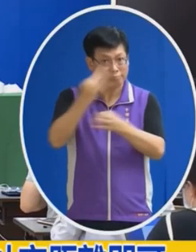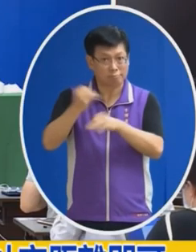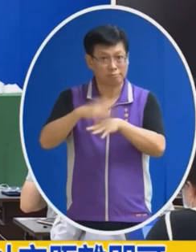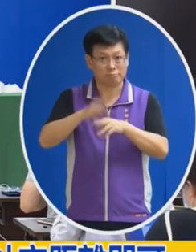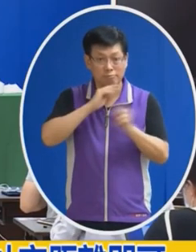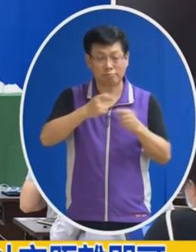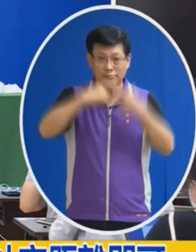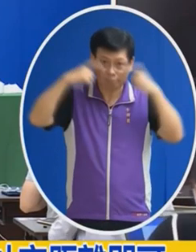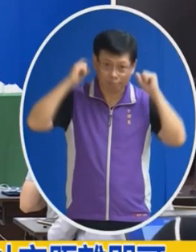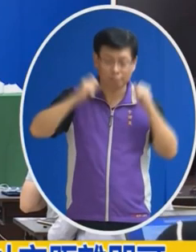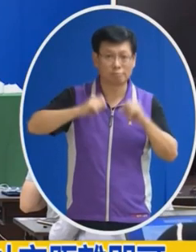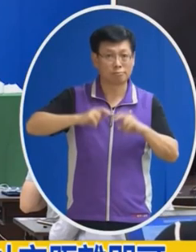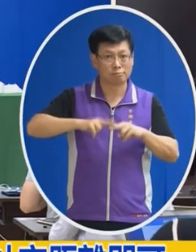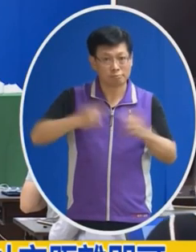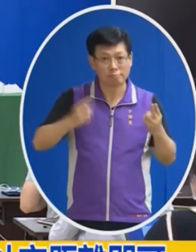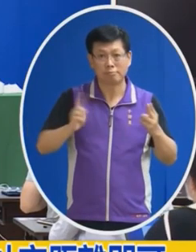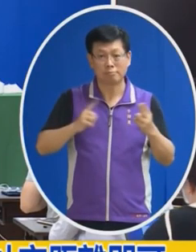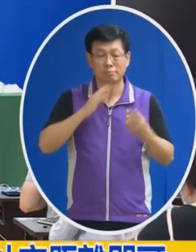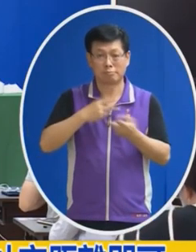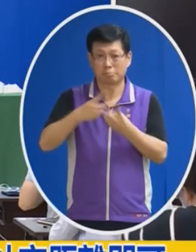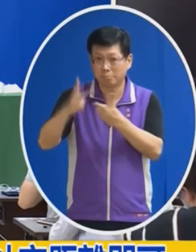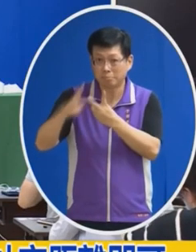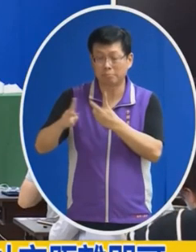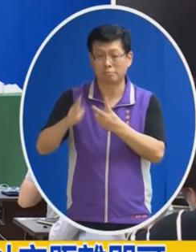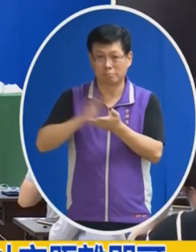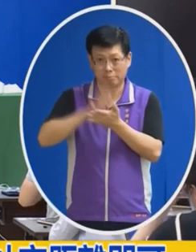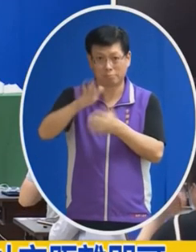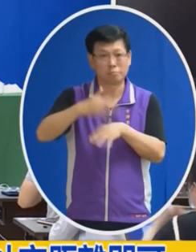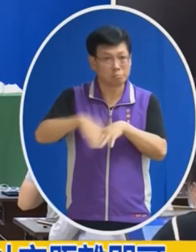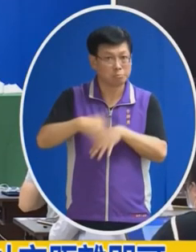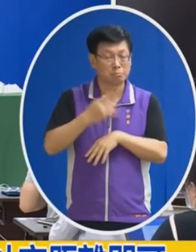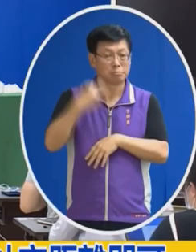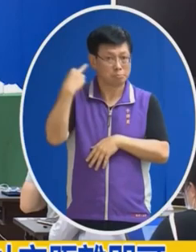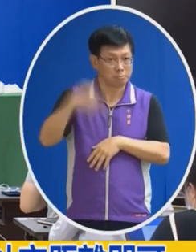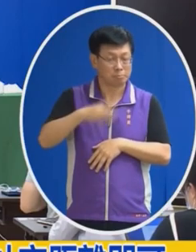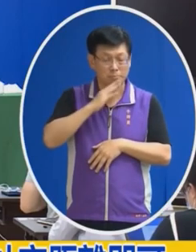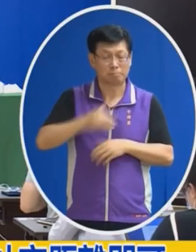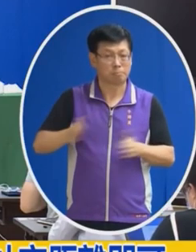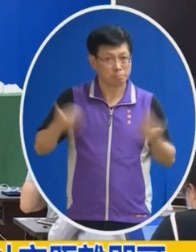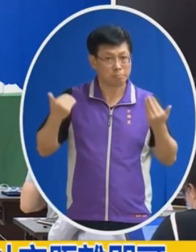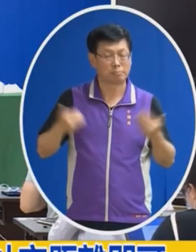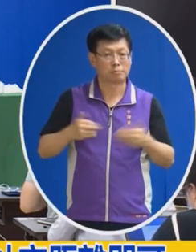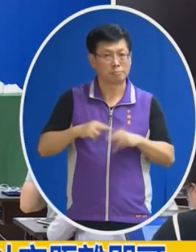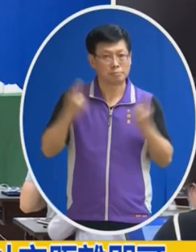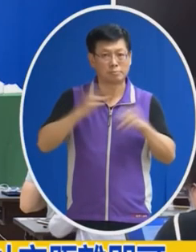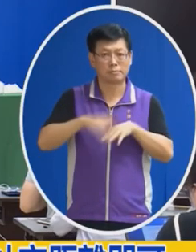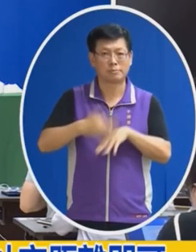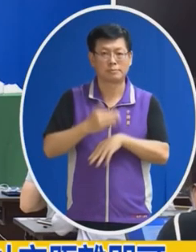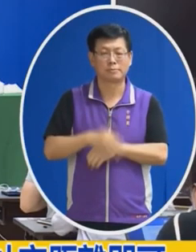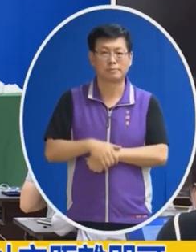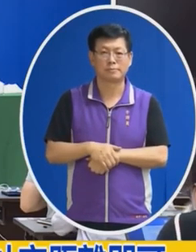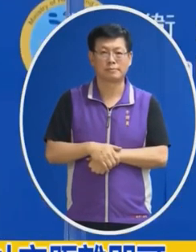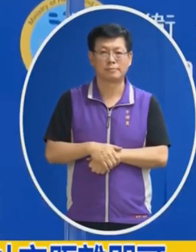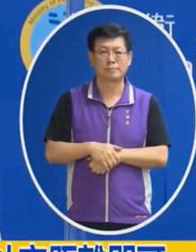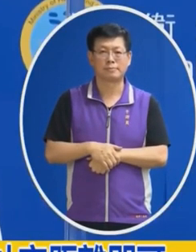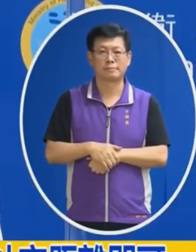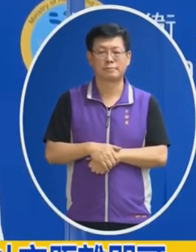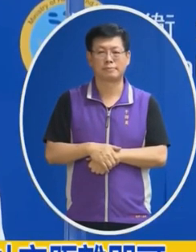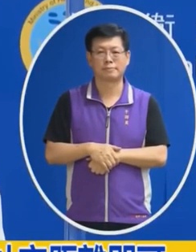什么样的口罩政策，那寄送口罩方面未来会有可能在放松吗？谢谢。